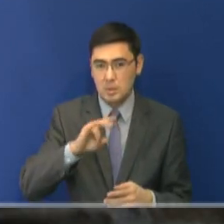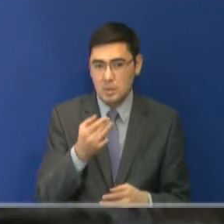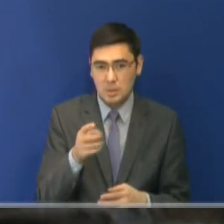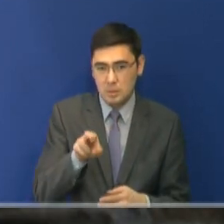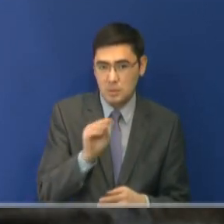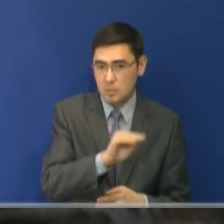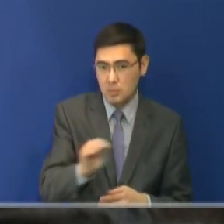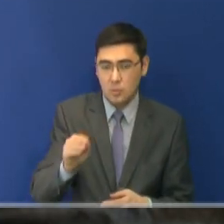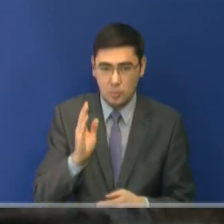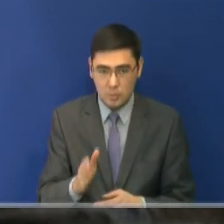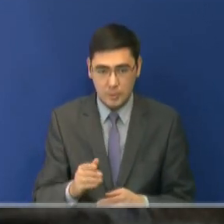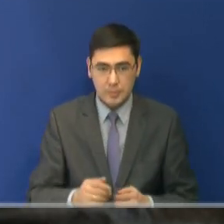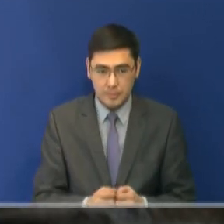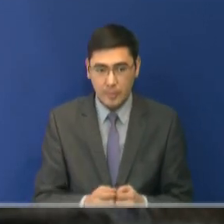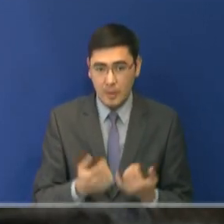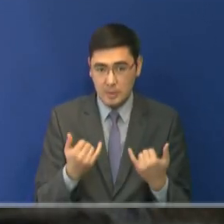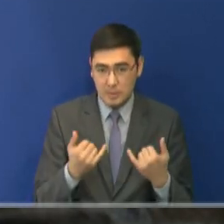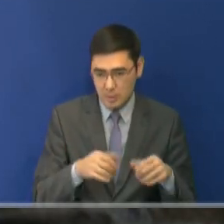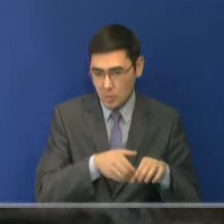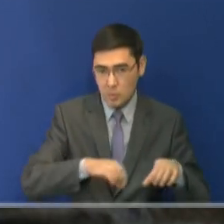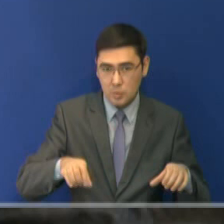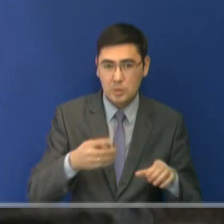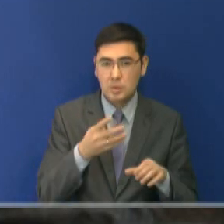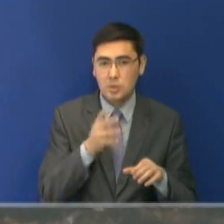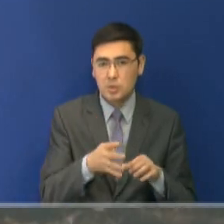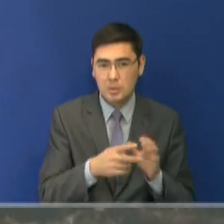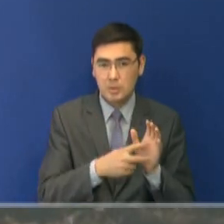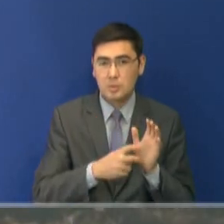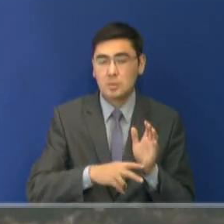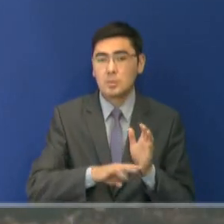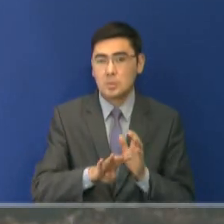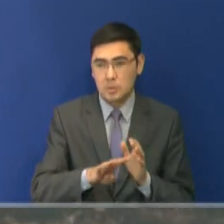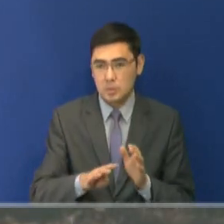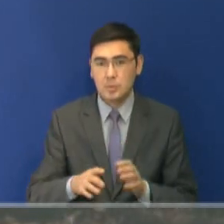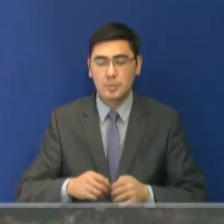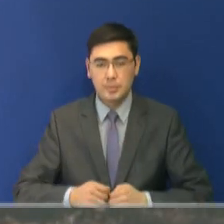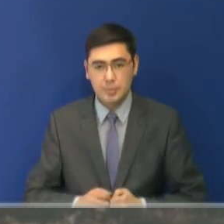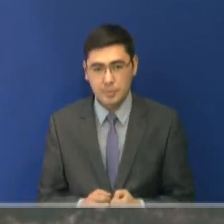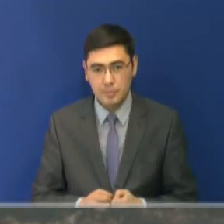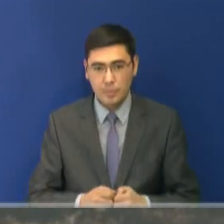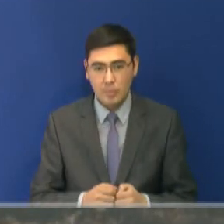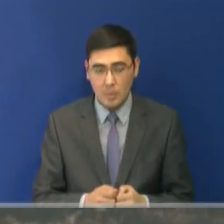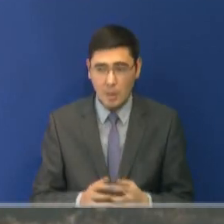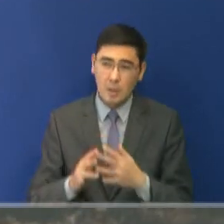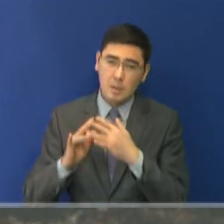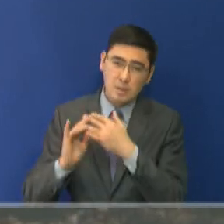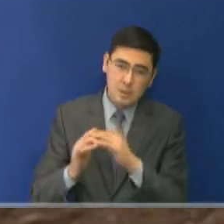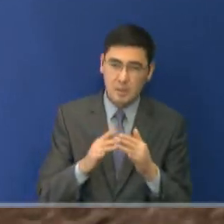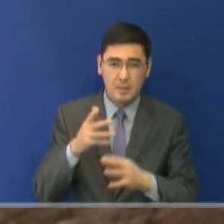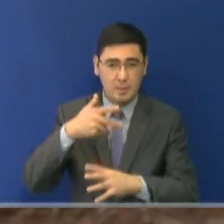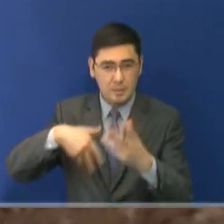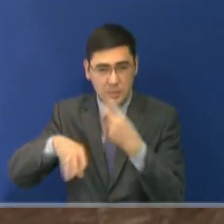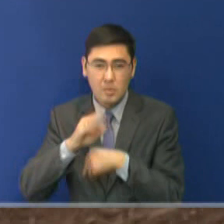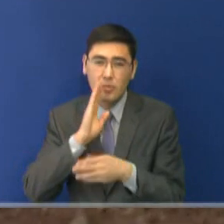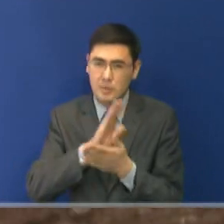продолжено 476 километров трубопроводов из запланированных 585. Все села района должны быть